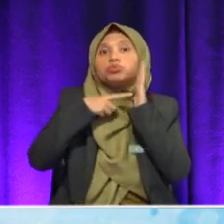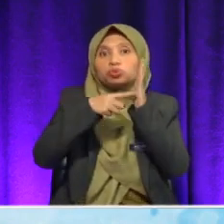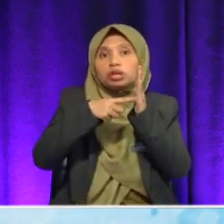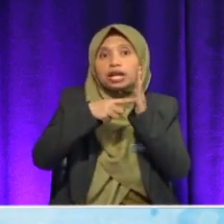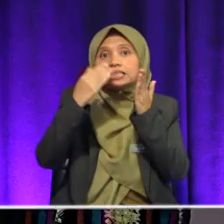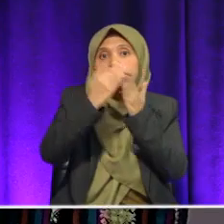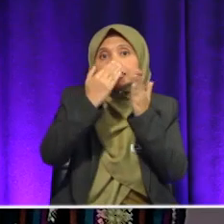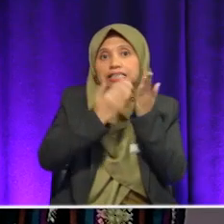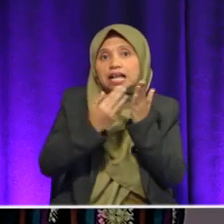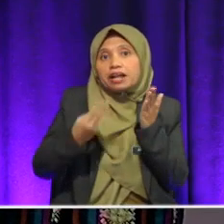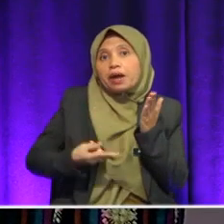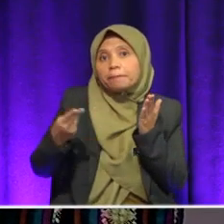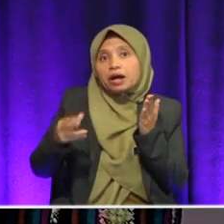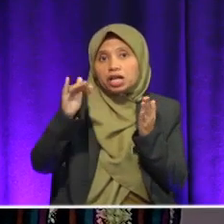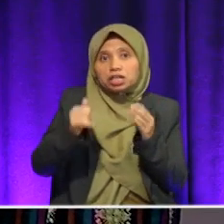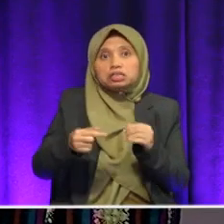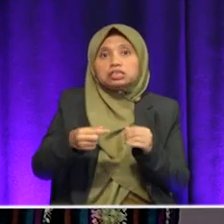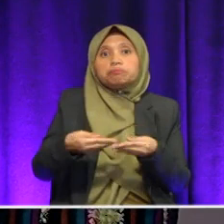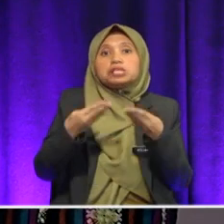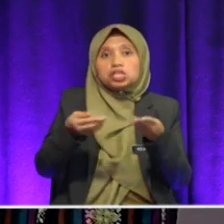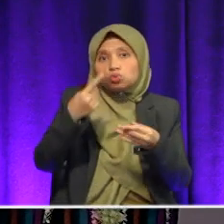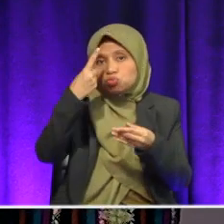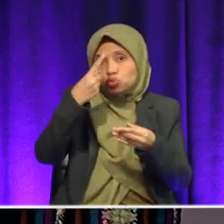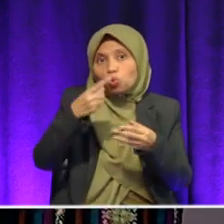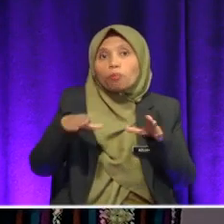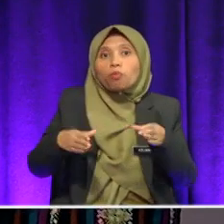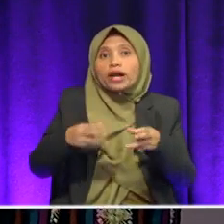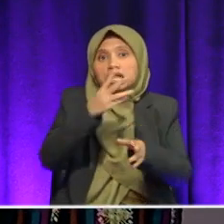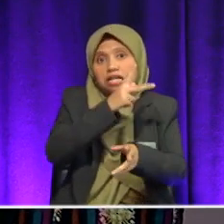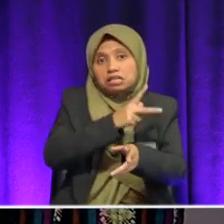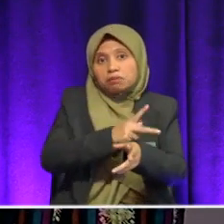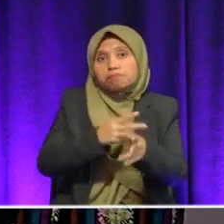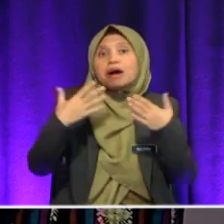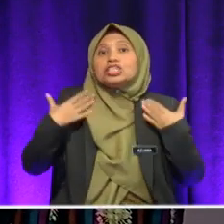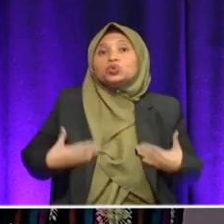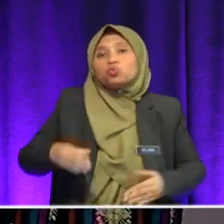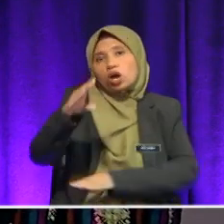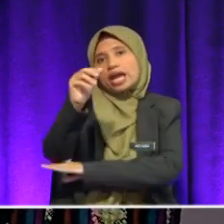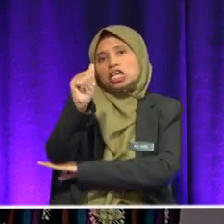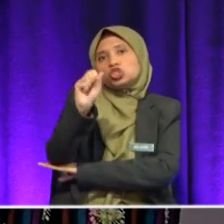jumlah kos bahan yang diperlukan untuk menjahit sepasang pakaian yang kedua